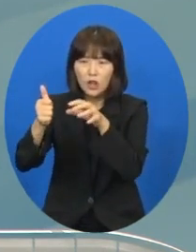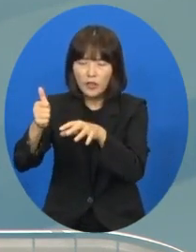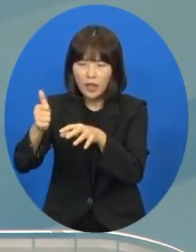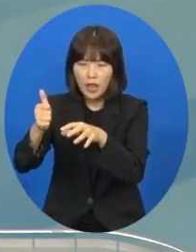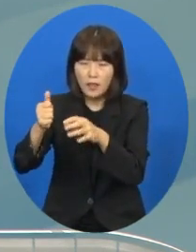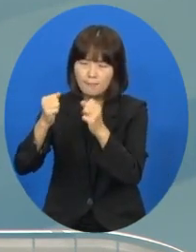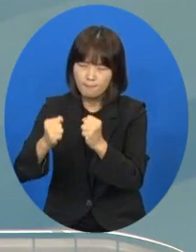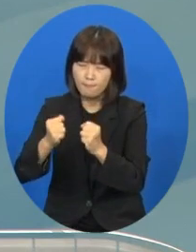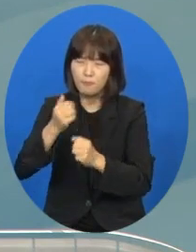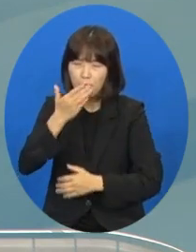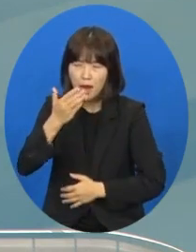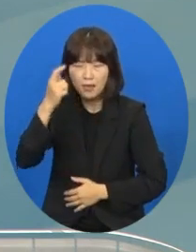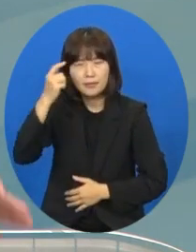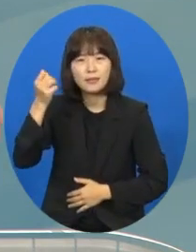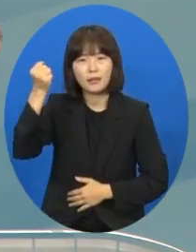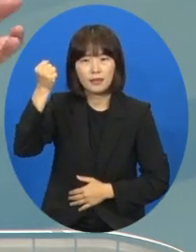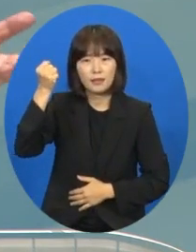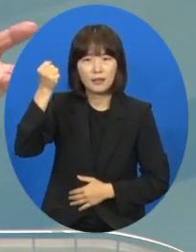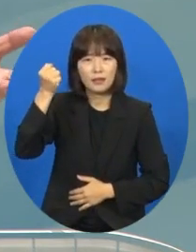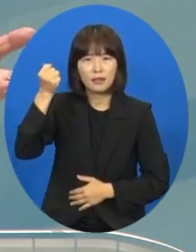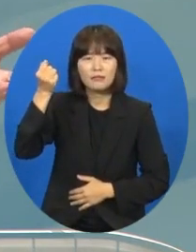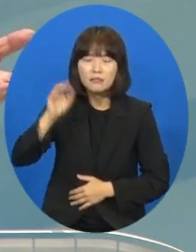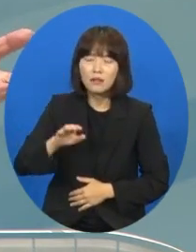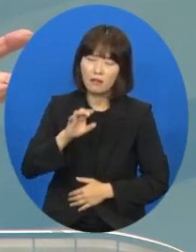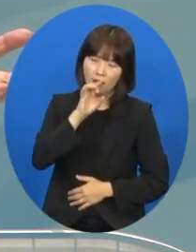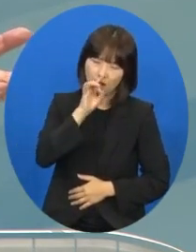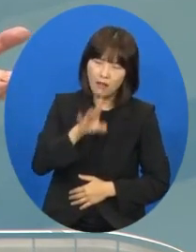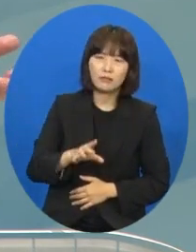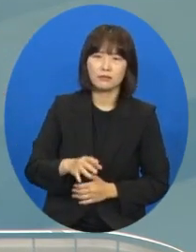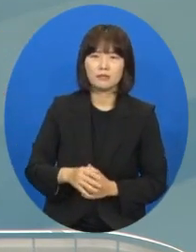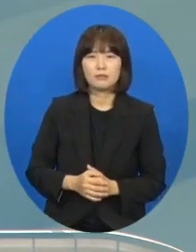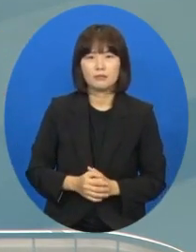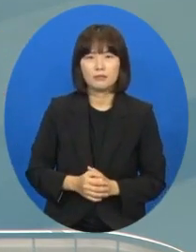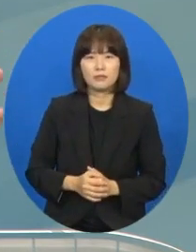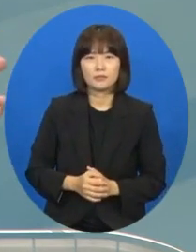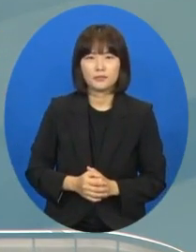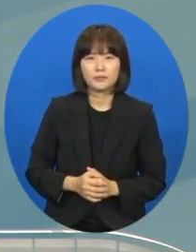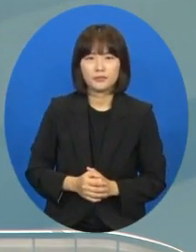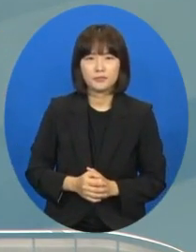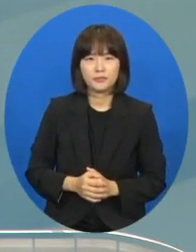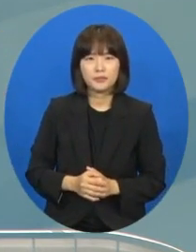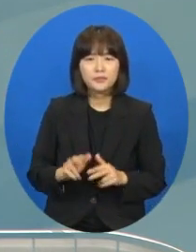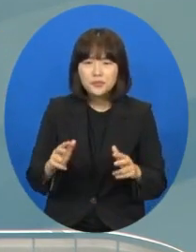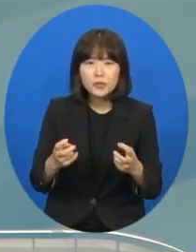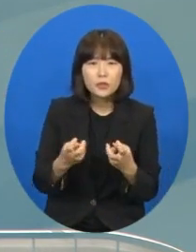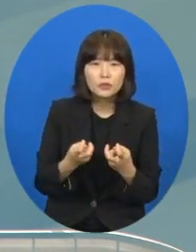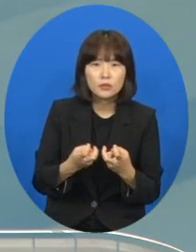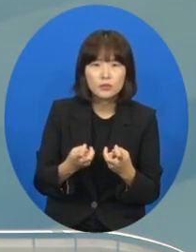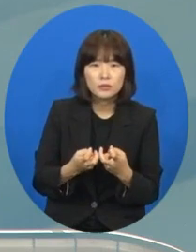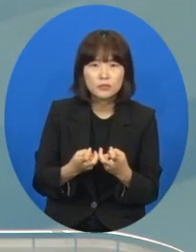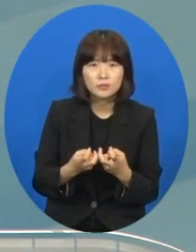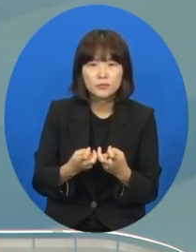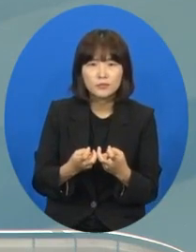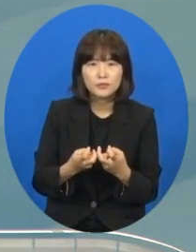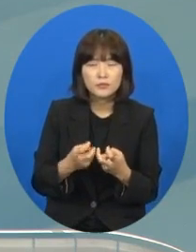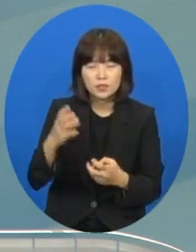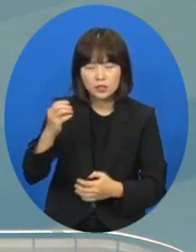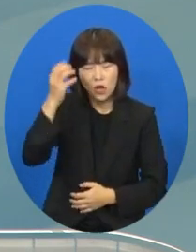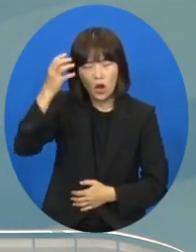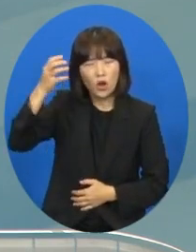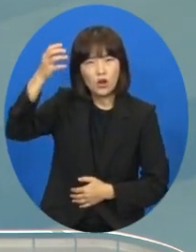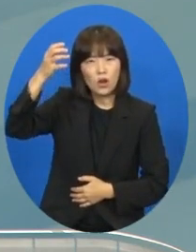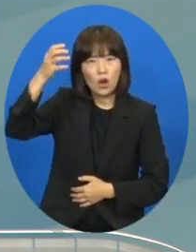줄 알았어요. 그런데 안 됐잖아요. 이제는 어떻게 해야 되죠?